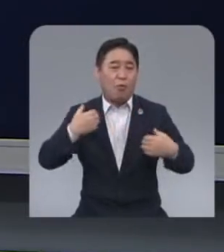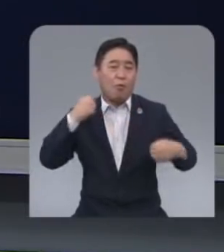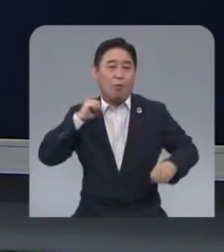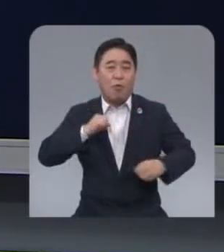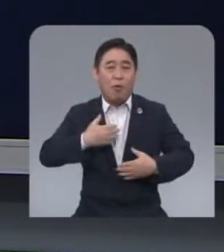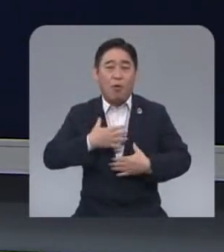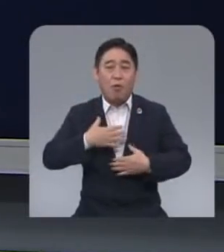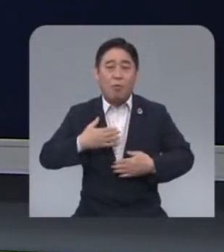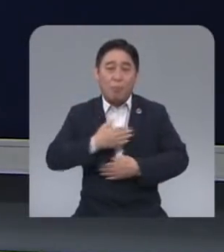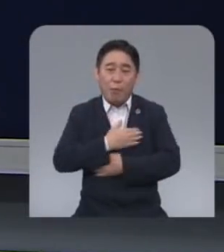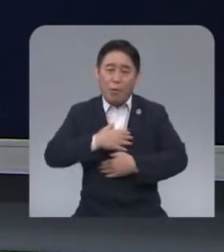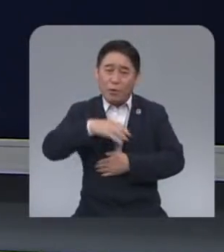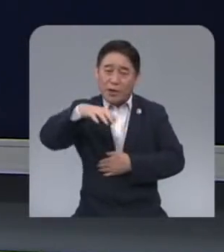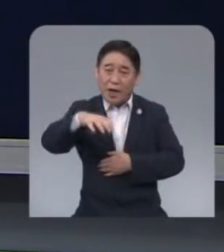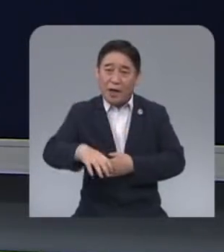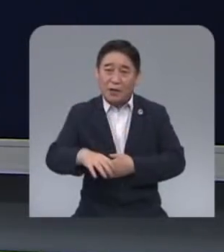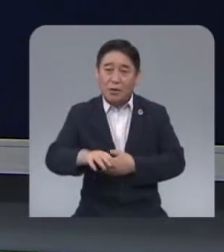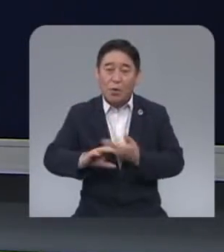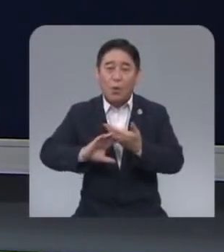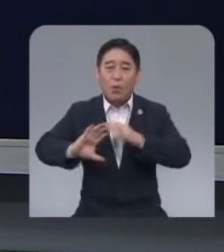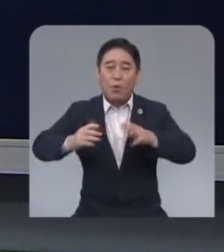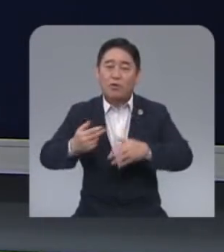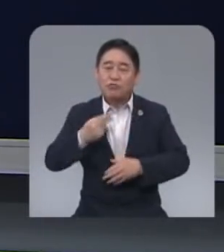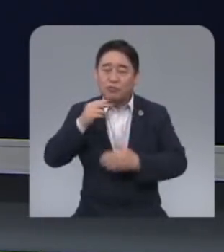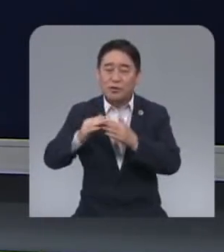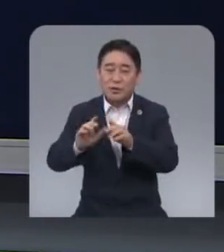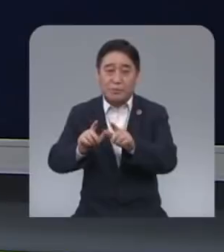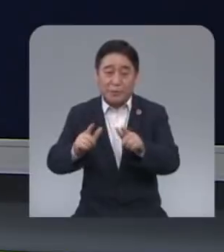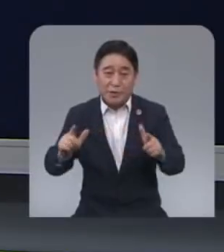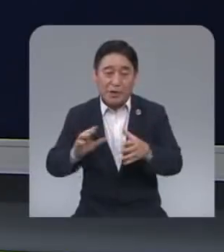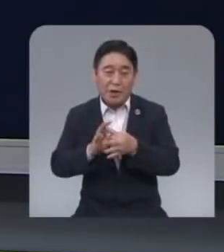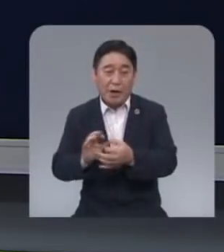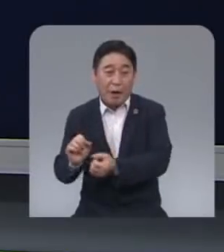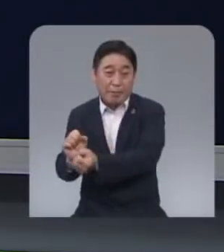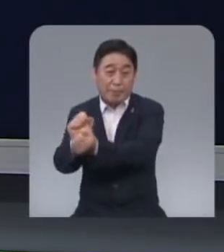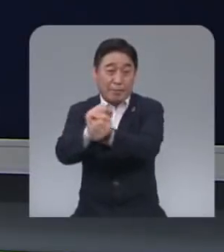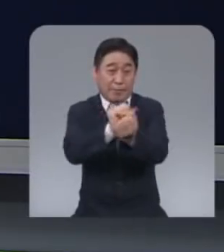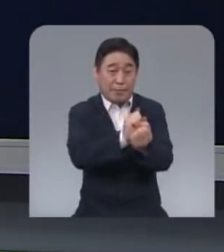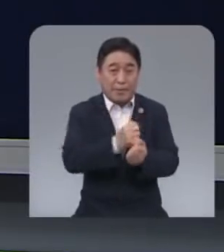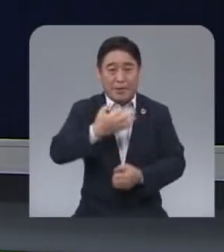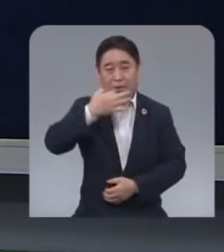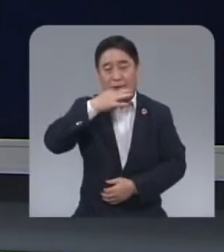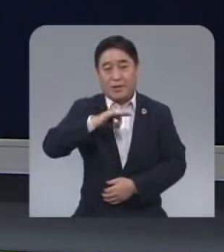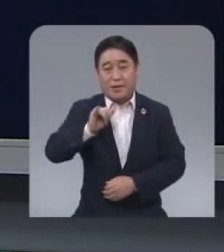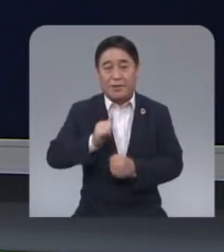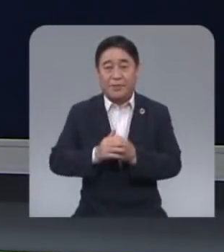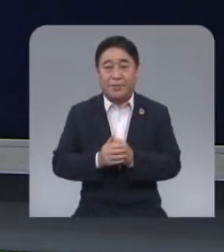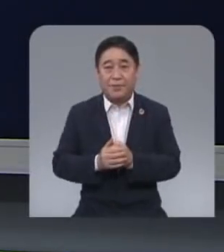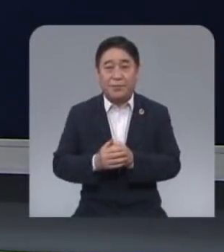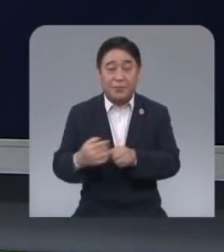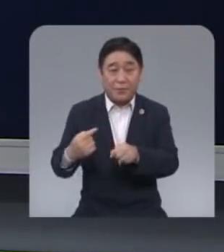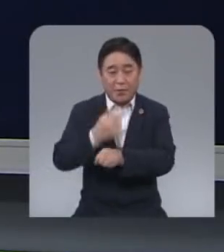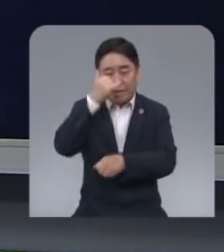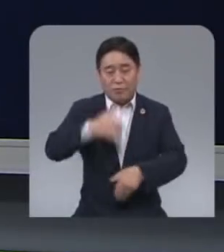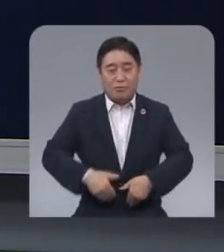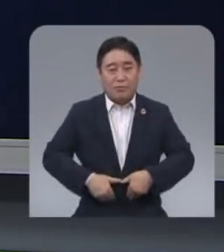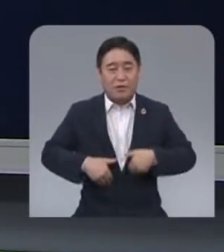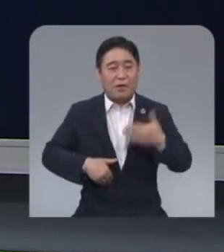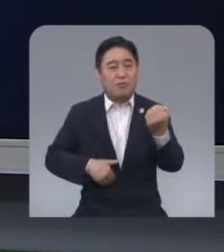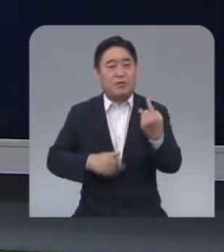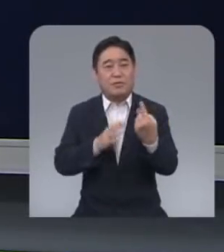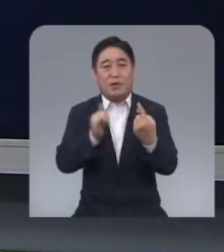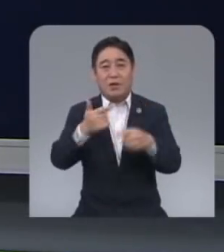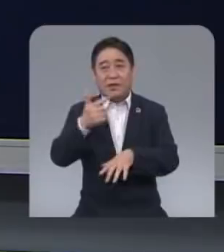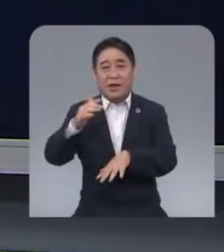그리고 대구의 한 외국인 유흥시설 관련 집단 감염이 영향을 준 것으로 보입니다. 이 밖에 충남 91명,